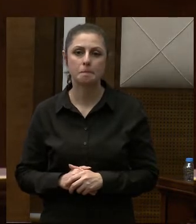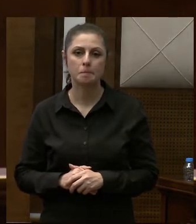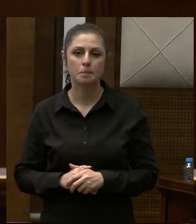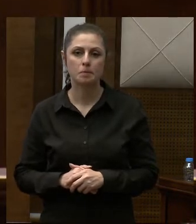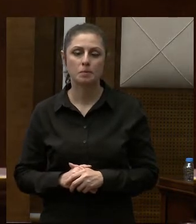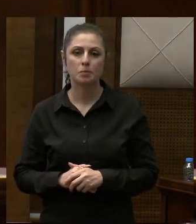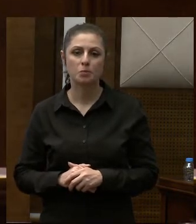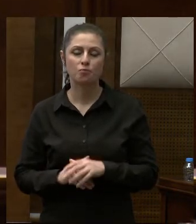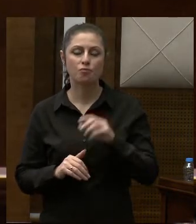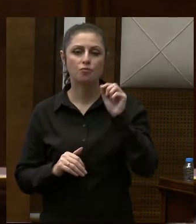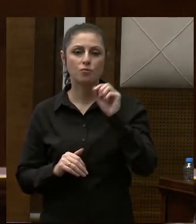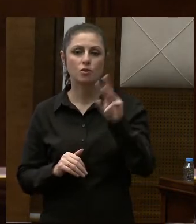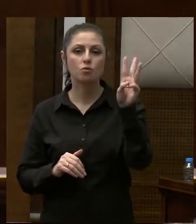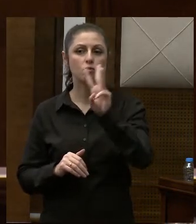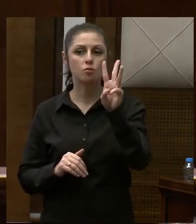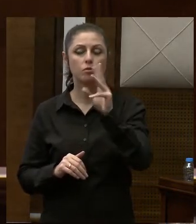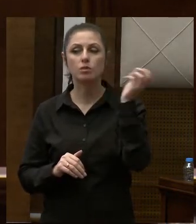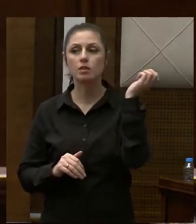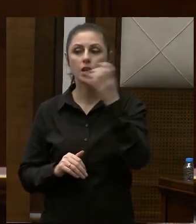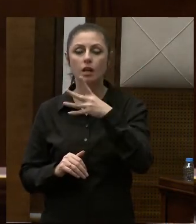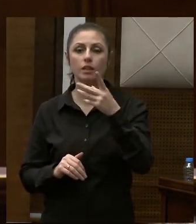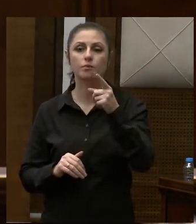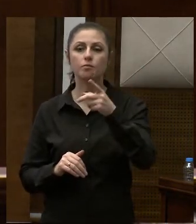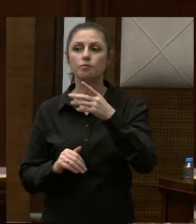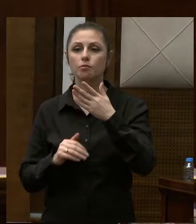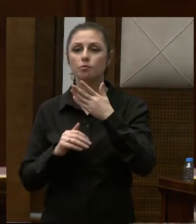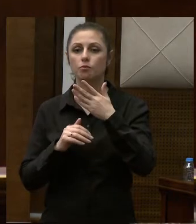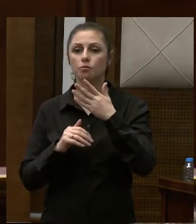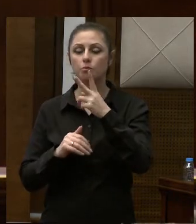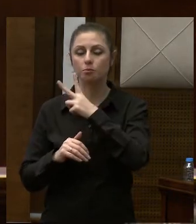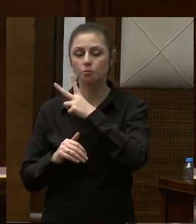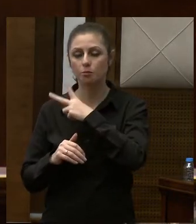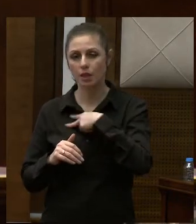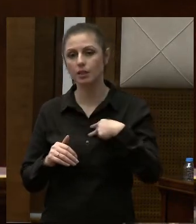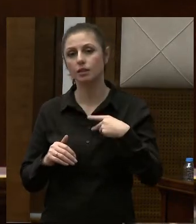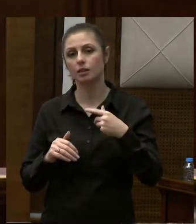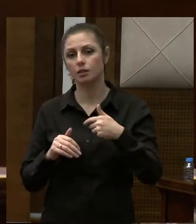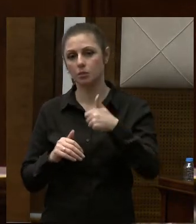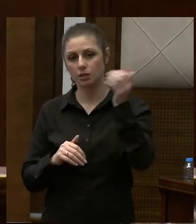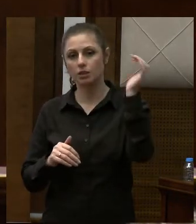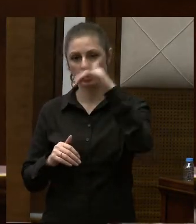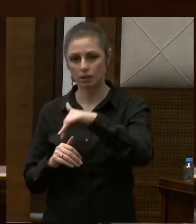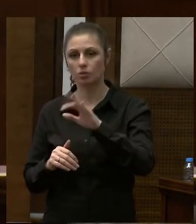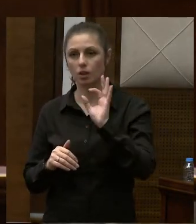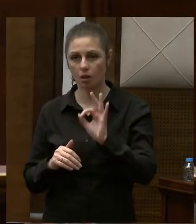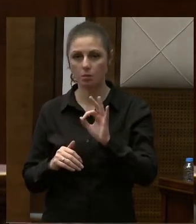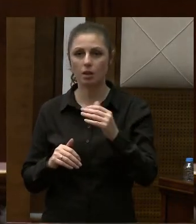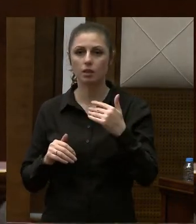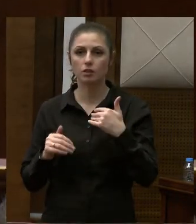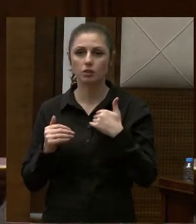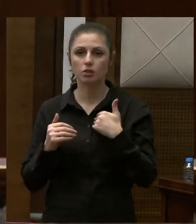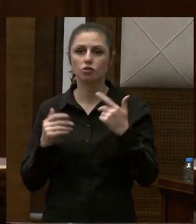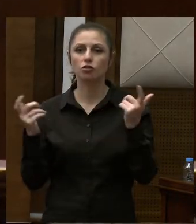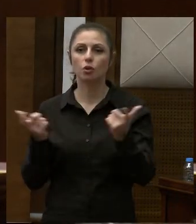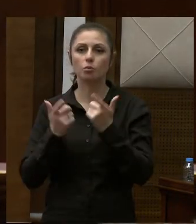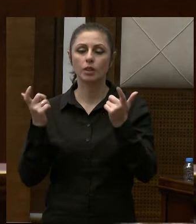ihtimalle 30 tane daha büyükşehir belediyesi, bütün şehir belediyesi geliyor ama benim toplantılardaki